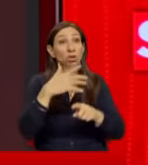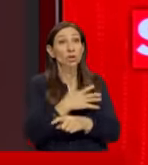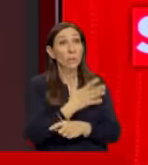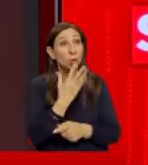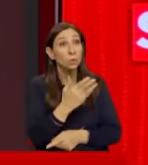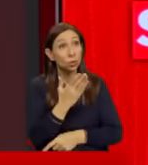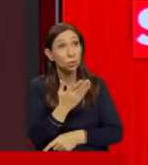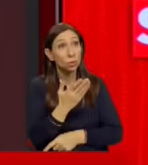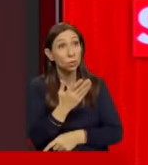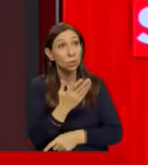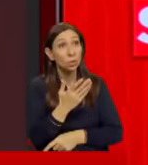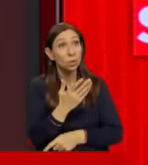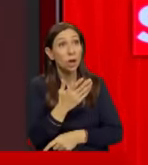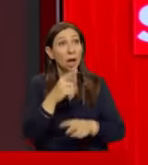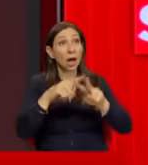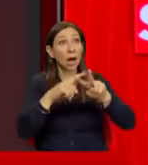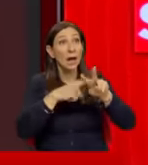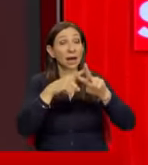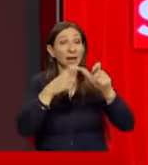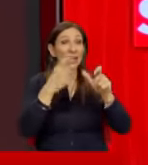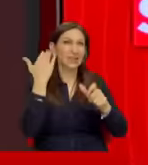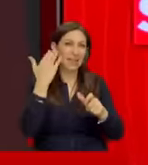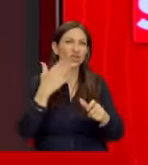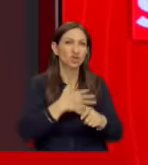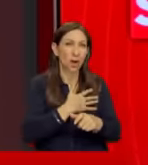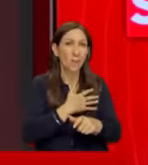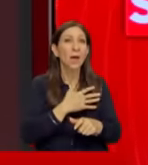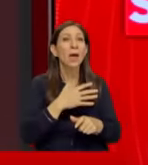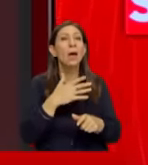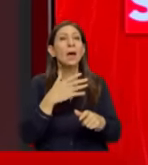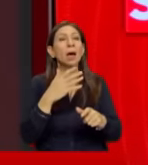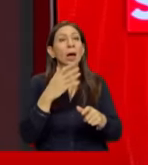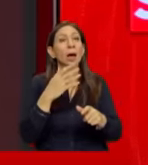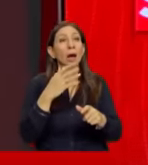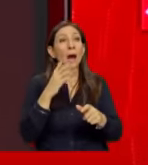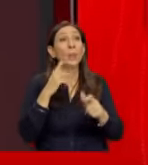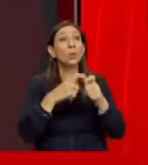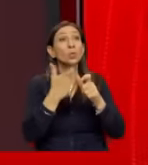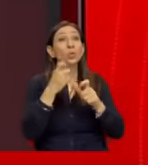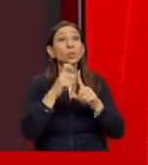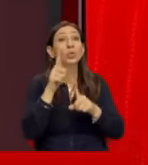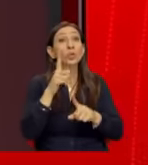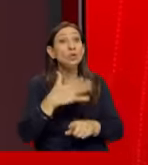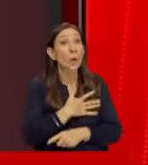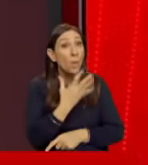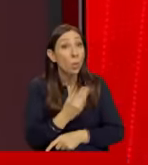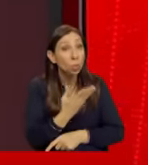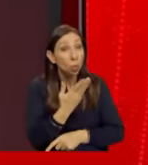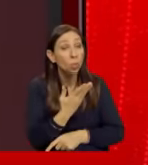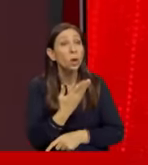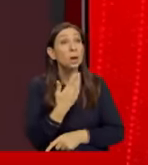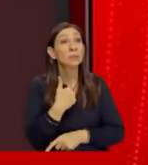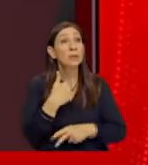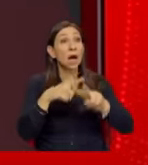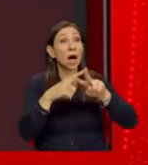oldu. Evet. Yani Ayaş eskiden CHP'liydi. Evet, Ayaş bir yani, CHP pratiği var Ayaş'ın. Ama Güdül CHP'li oldu. Yani biz